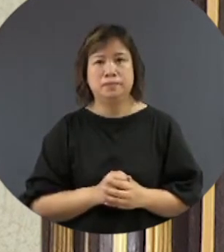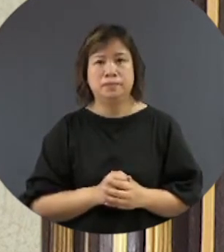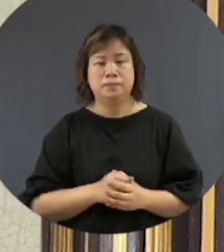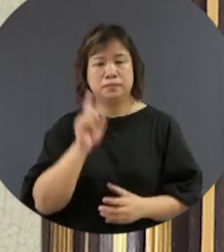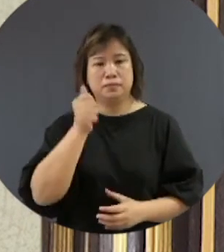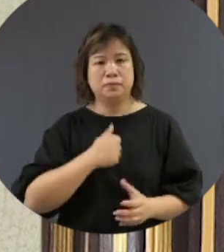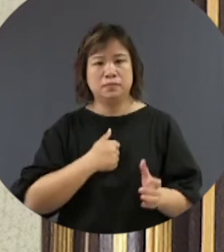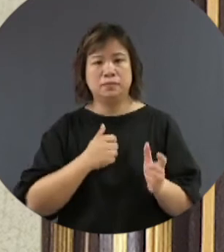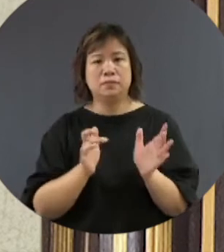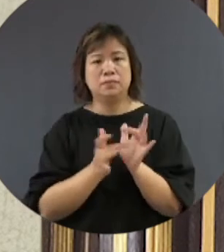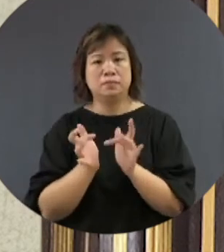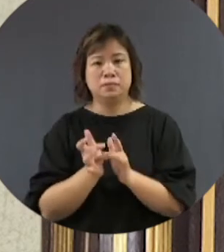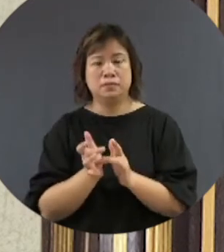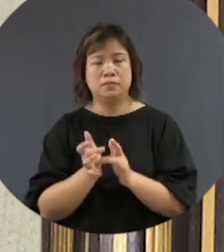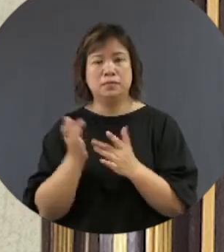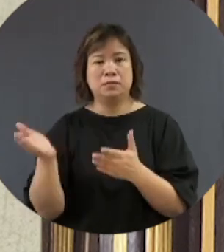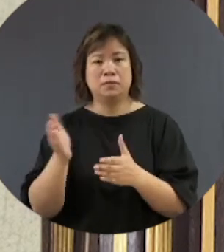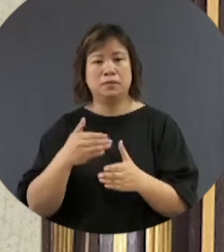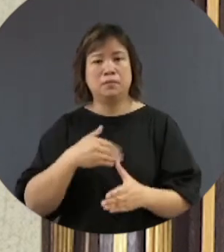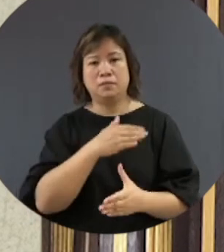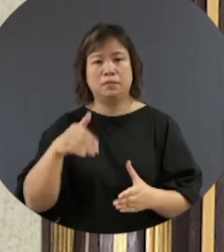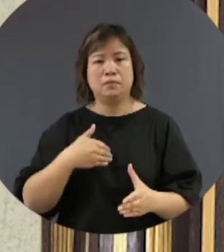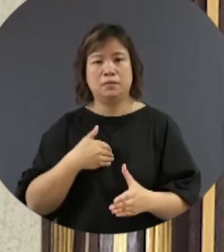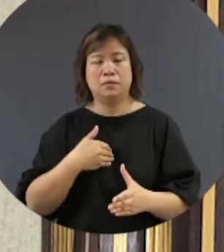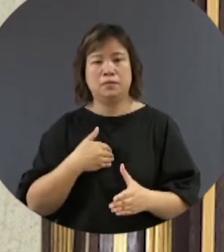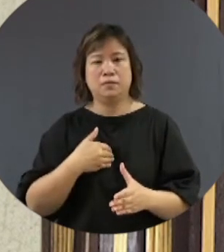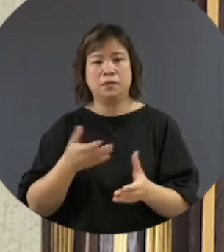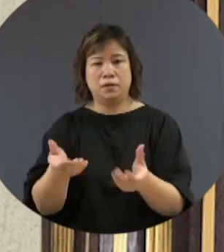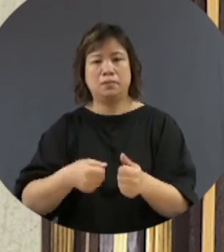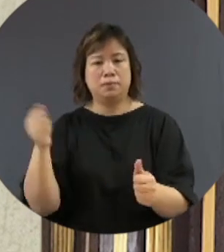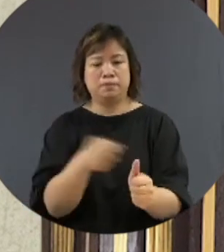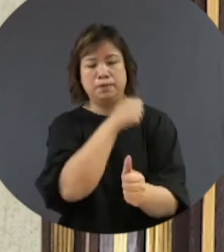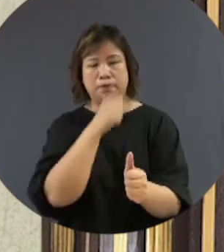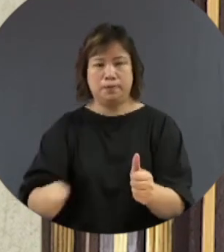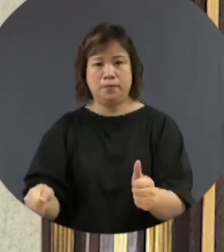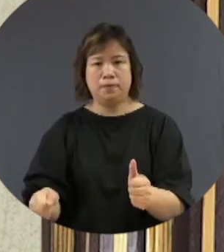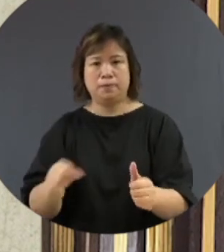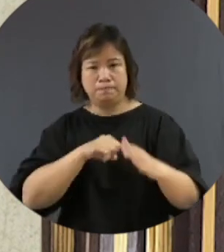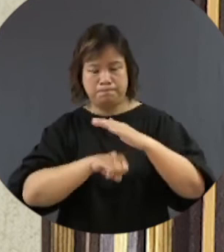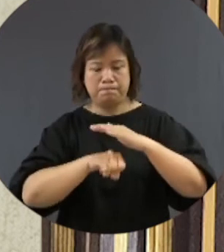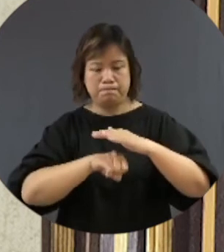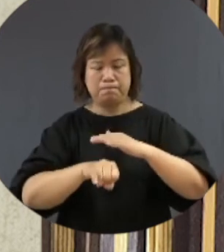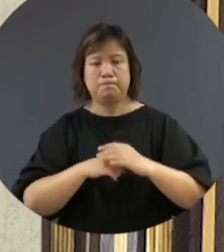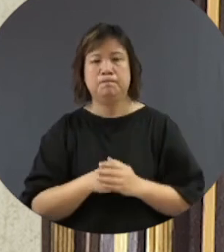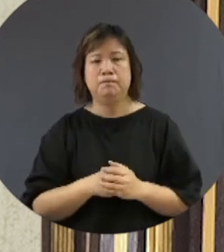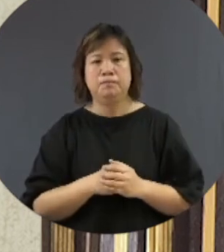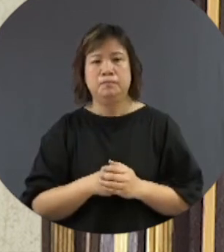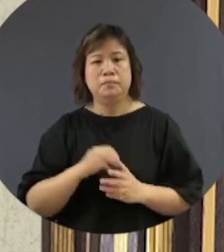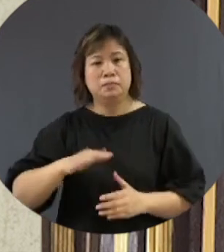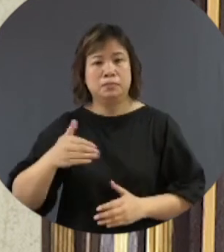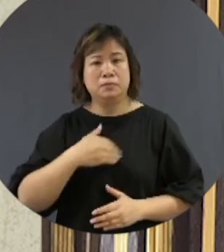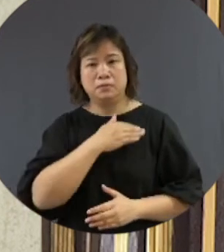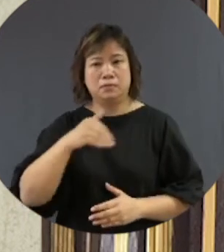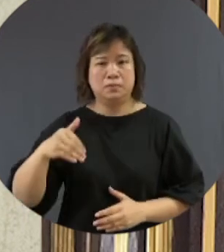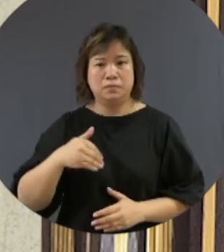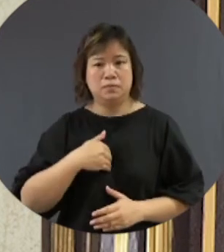主耶稣，你为了我们而受鞭打凌辱，但我们很多